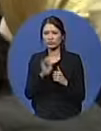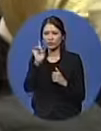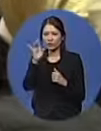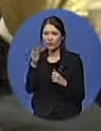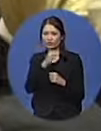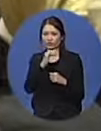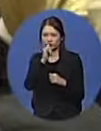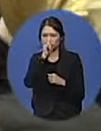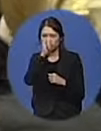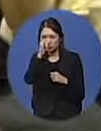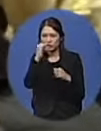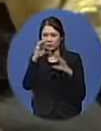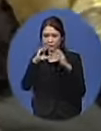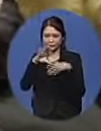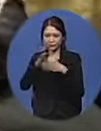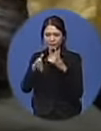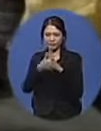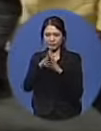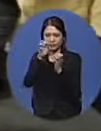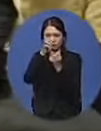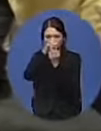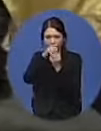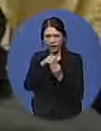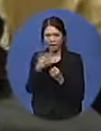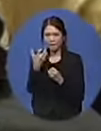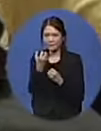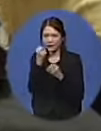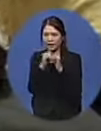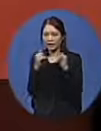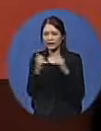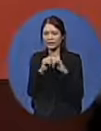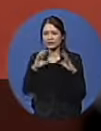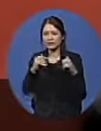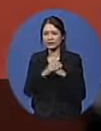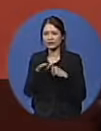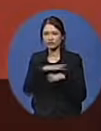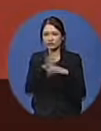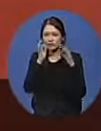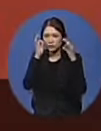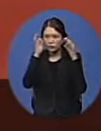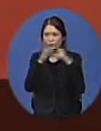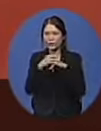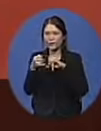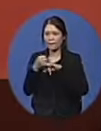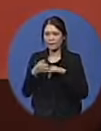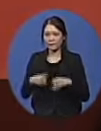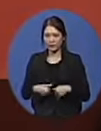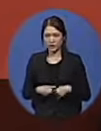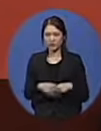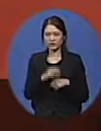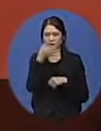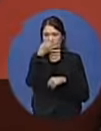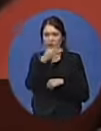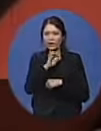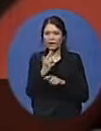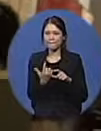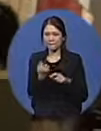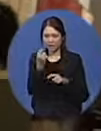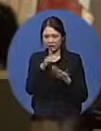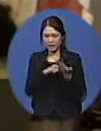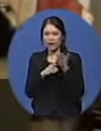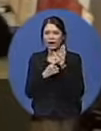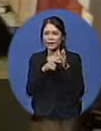원래부터 훌륭한 정신문화유산을 가지고 있는 나라이니만큼 우리의 노력 여하에 따라 그 효과도 빨리 나타날